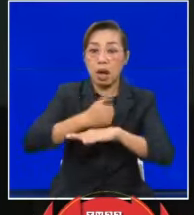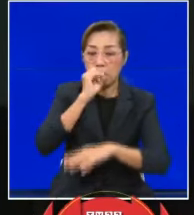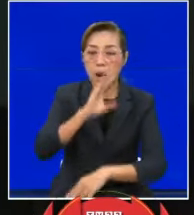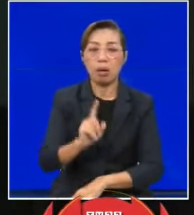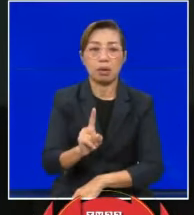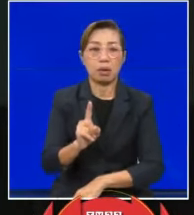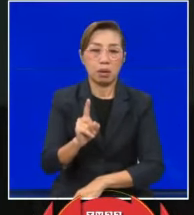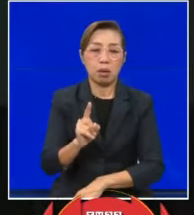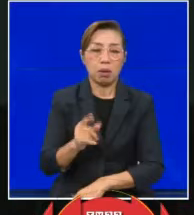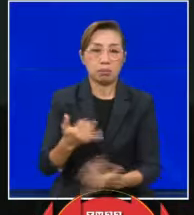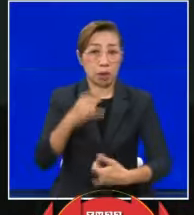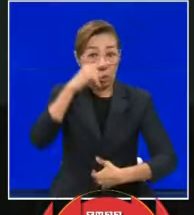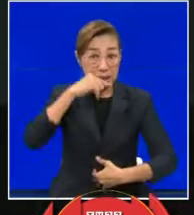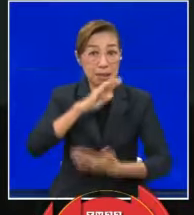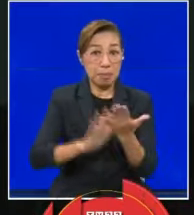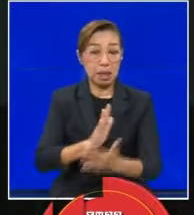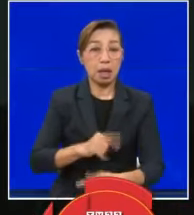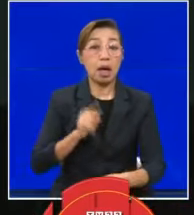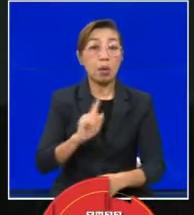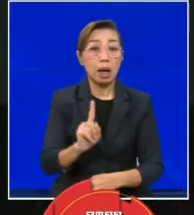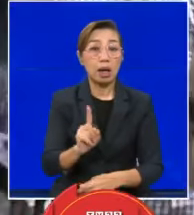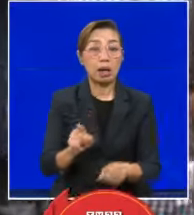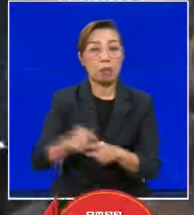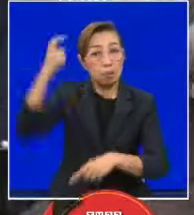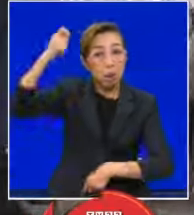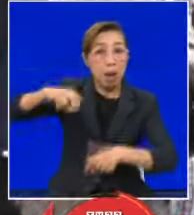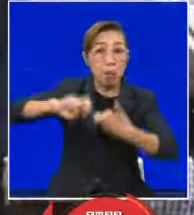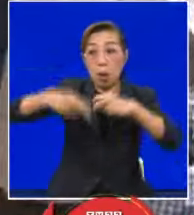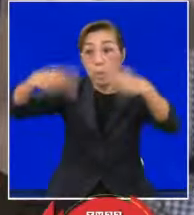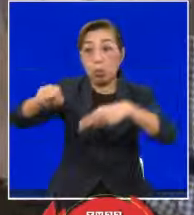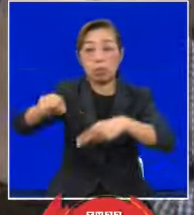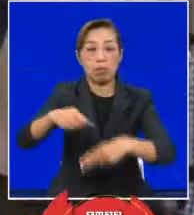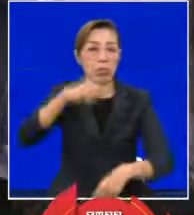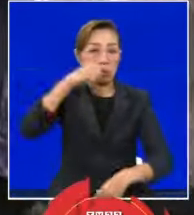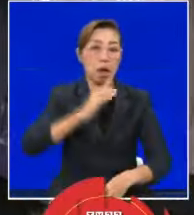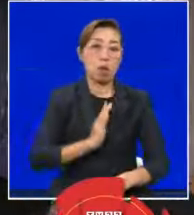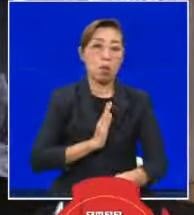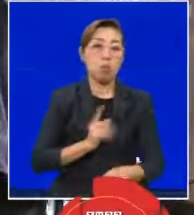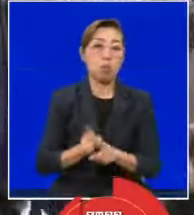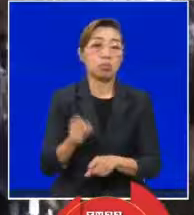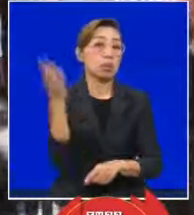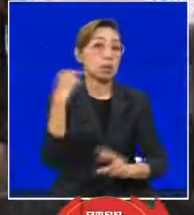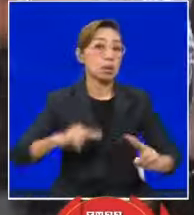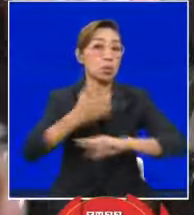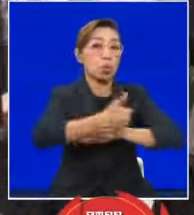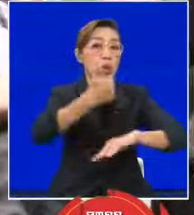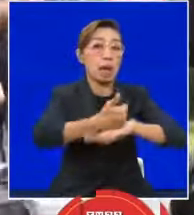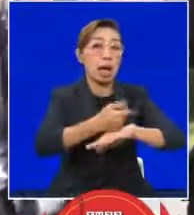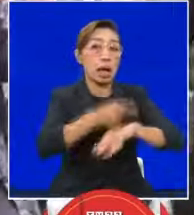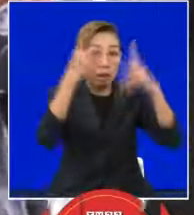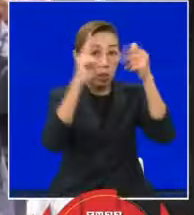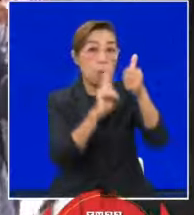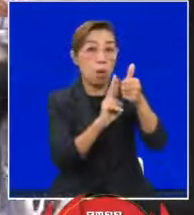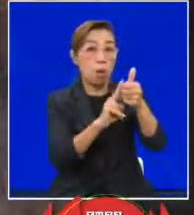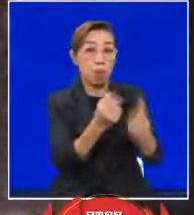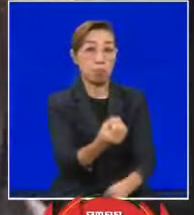านก็ให้สัมภาษณ์ถึงจุดยืนของประเทศไทยต่อสถานการณ์เมียนมาว่าก็เป็นไปตามที่ท่านปานปรีรองนายกและรัฐมนตรีว่าการ